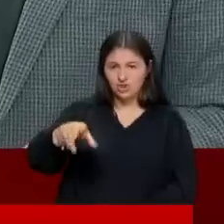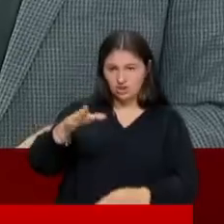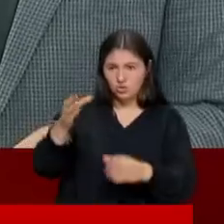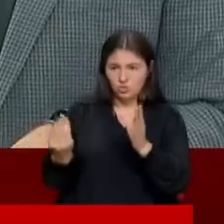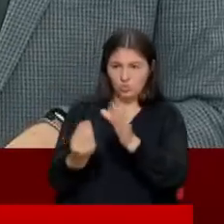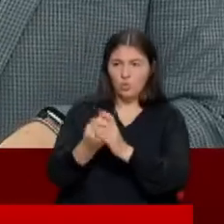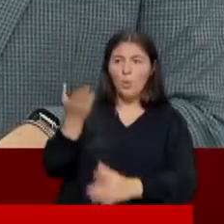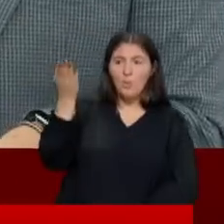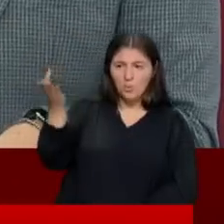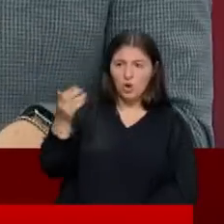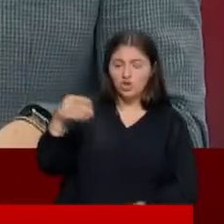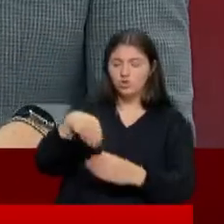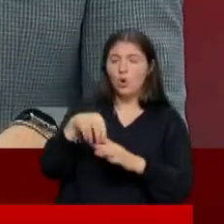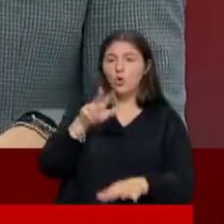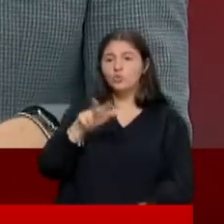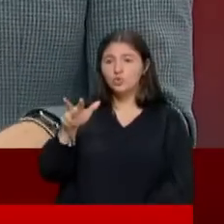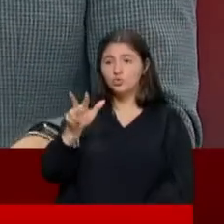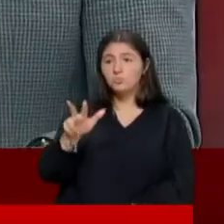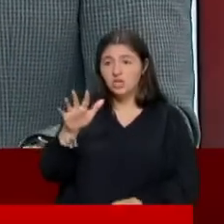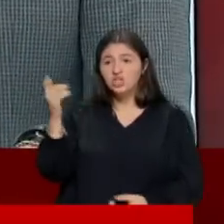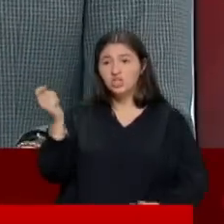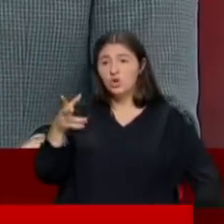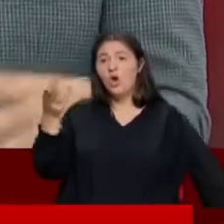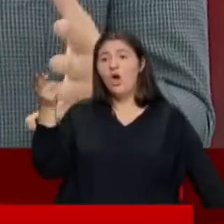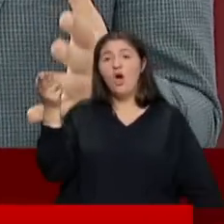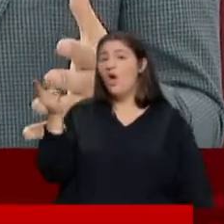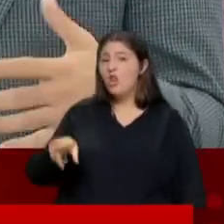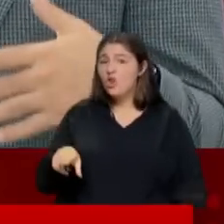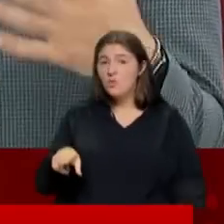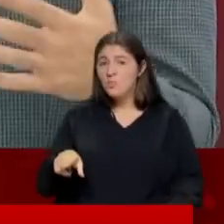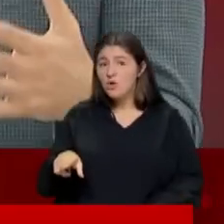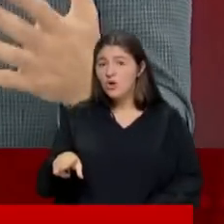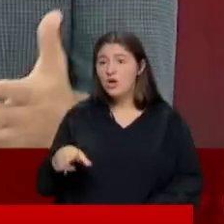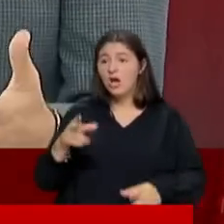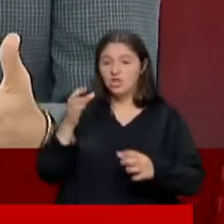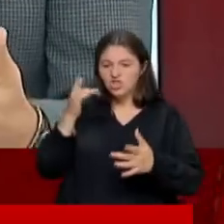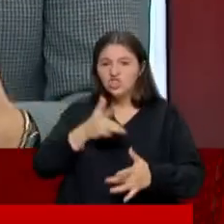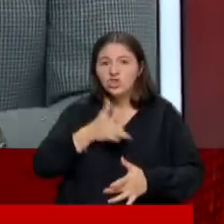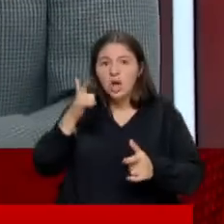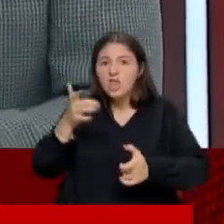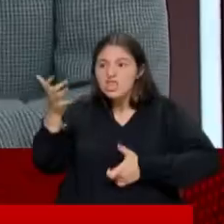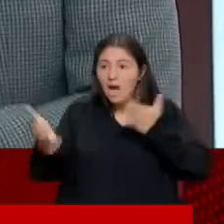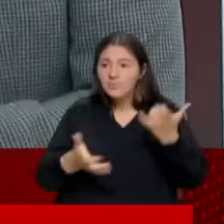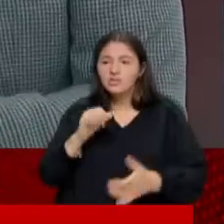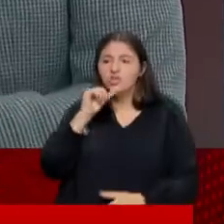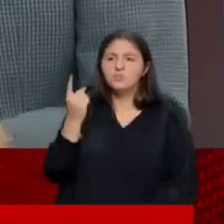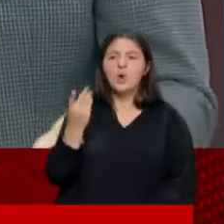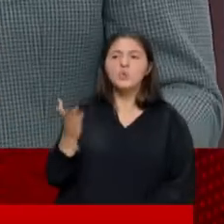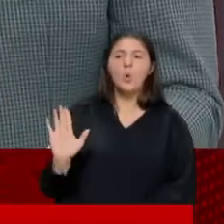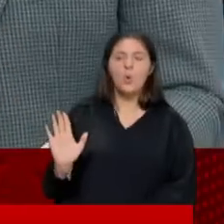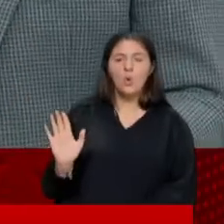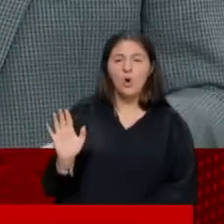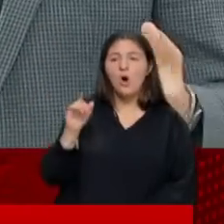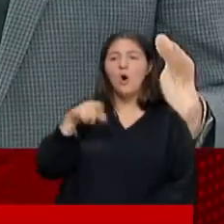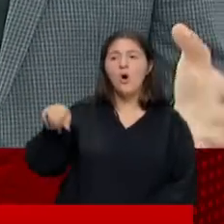eseridir onlar için orada 33-35 insanının ölümü yani diri diri yanmasın hiçbir şey yoktur